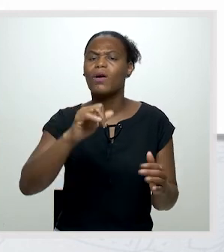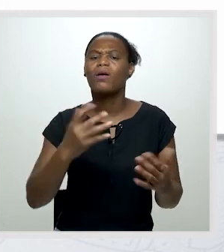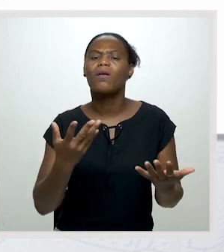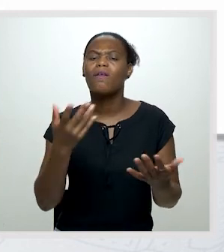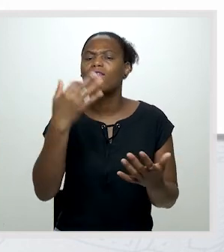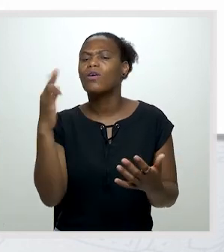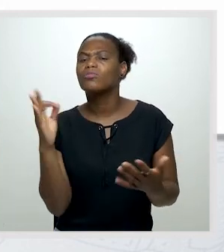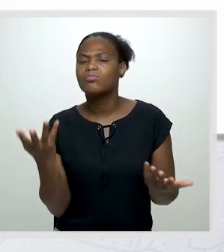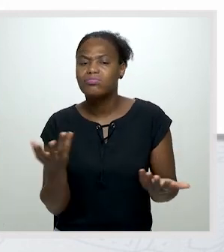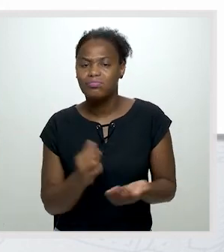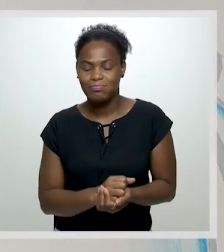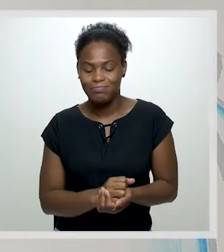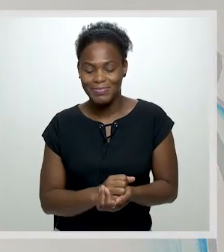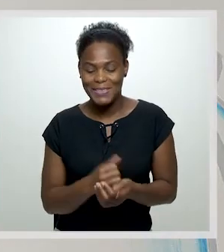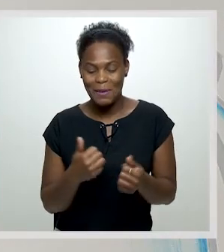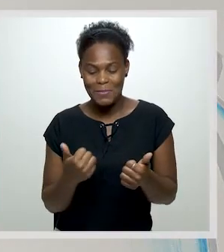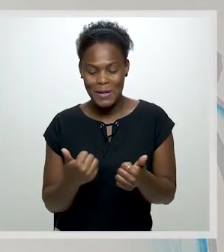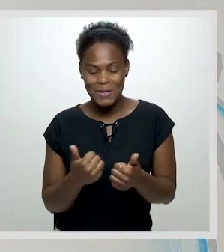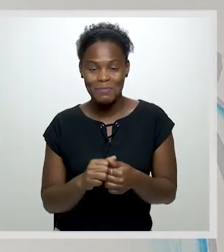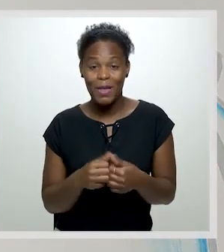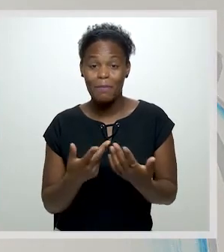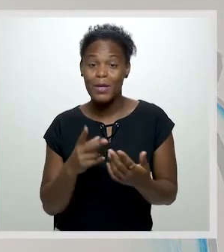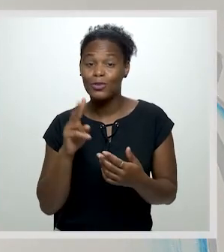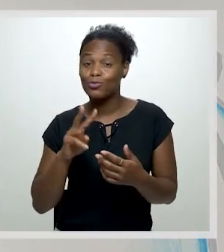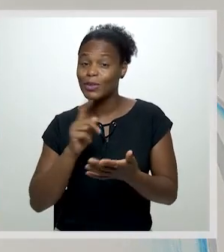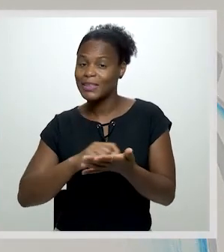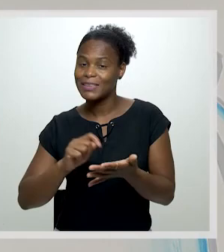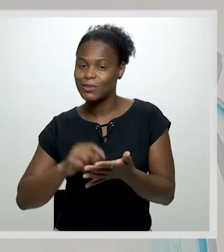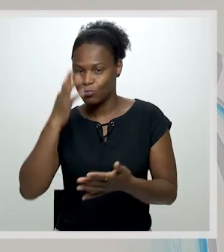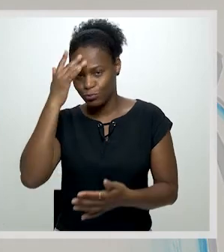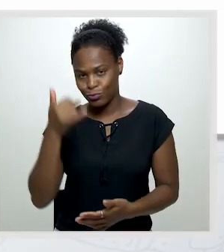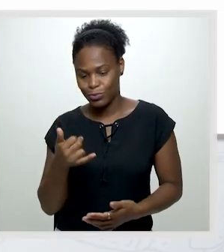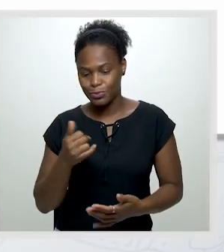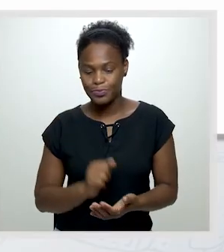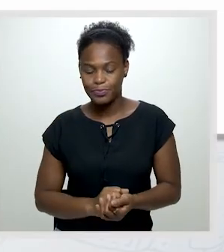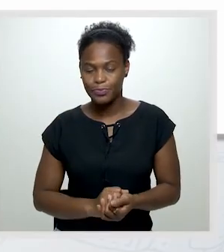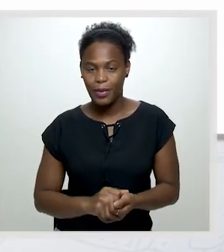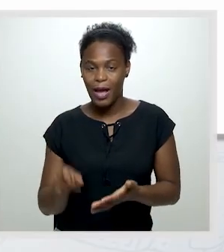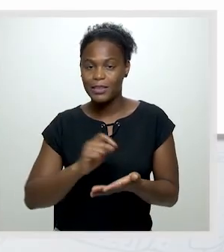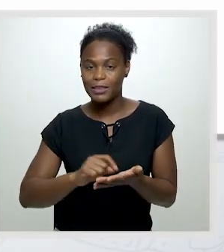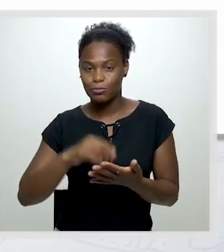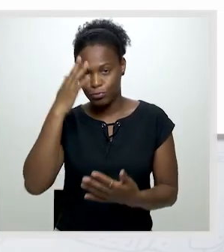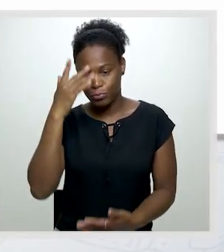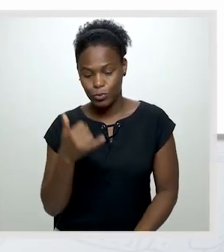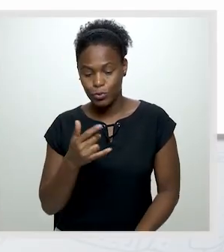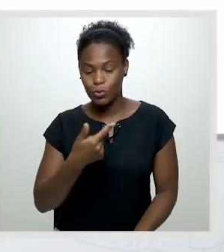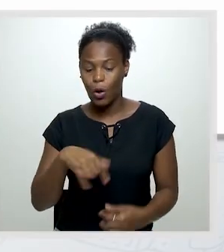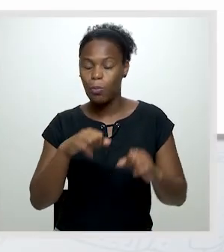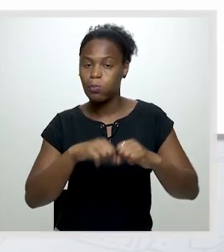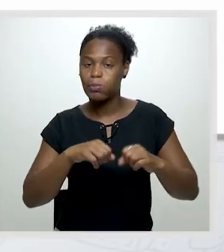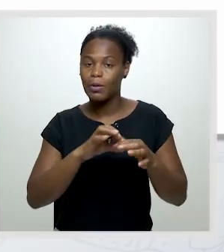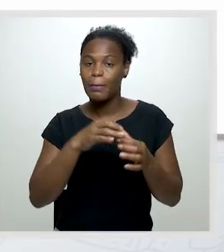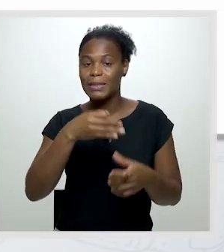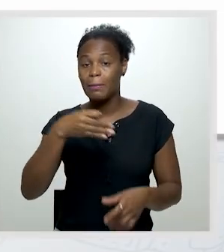France? C'est bon? Passons au deuxième exercice. Alors, le deuxième exercice, on va accorder le participe